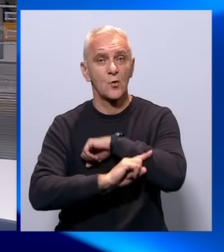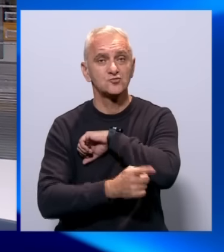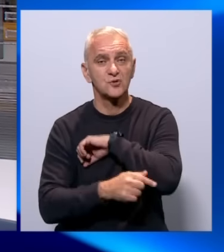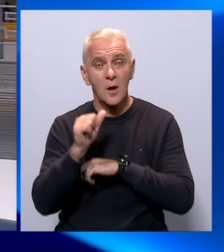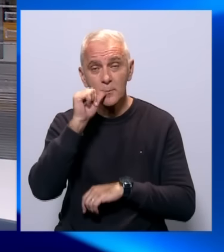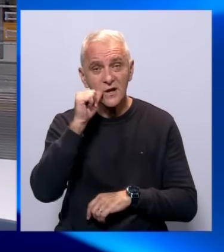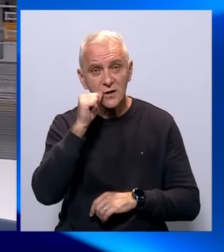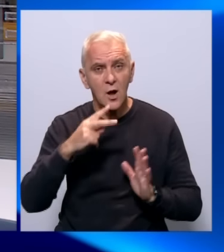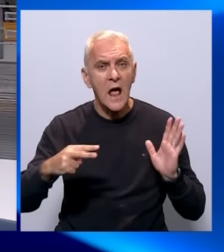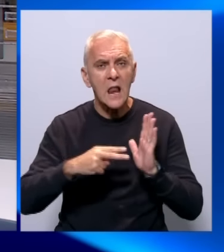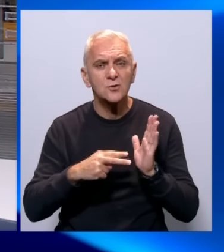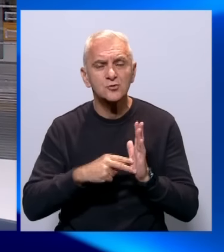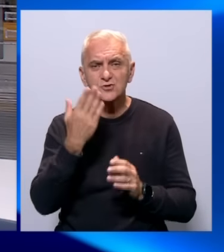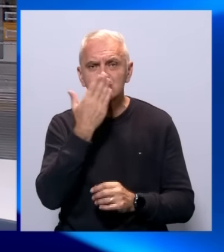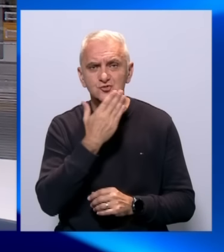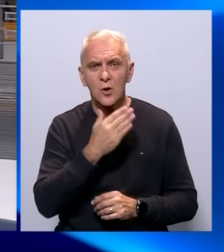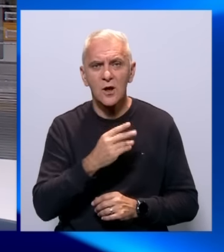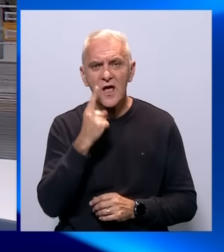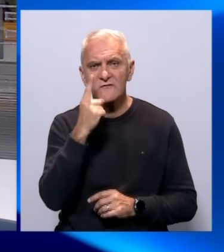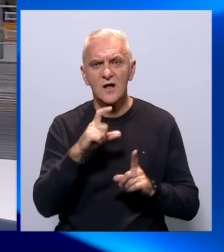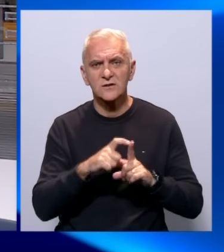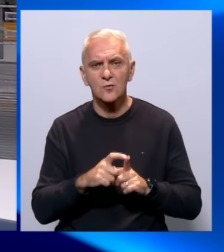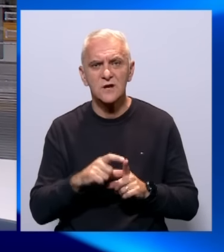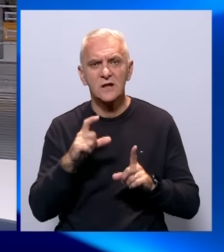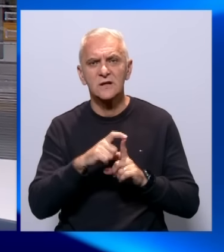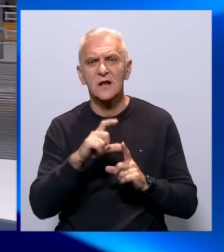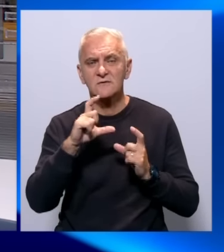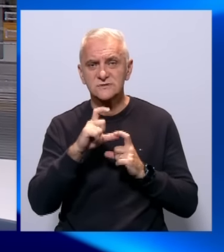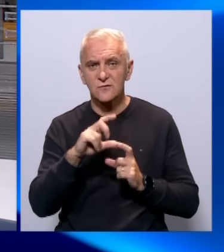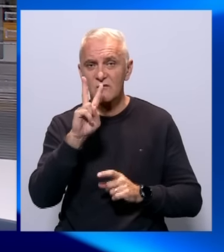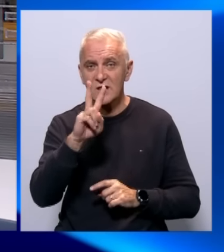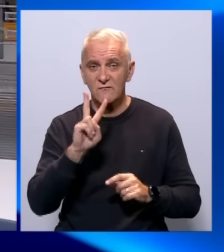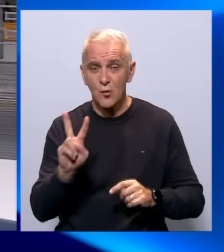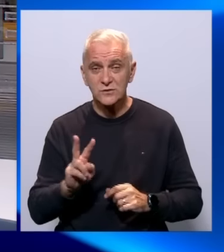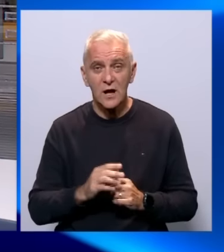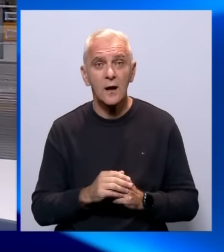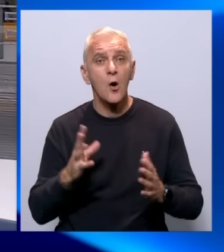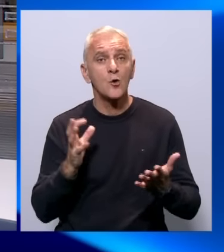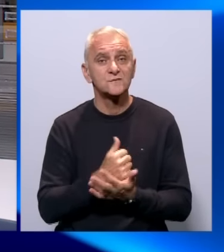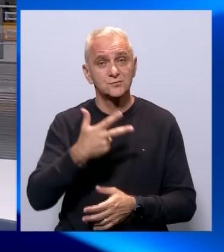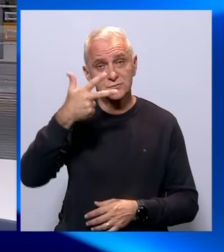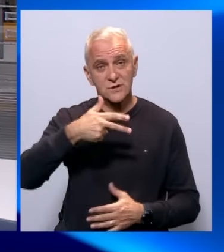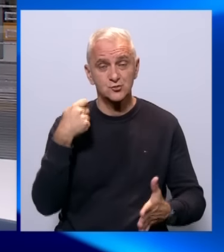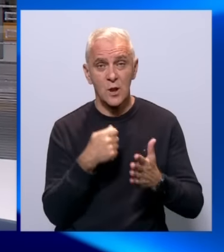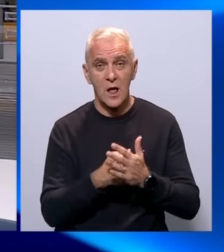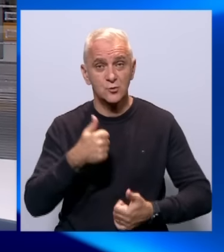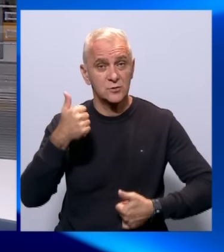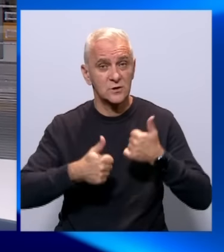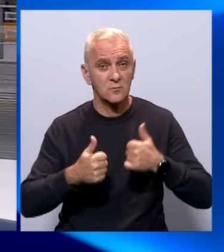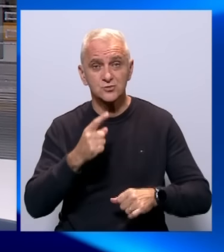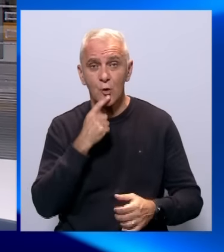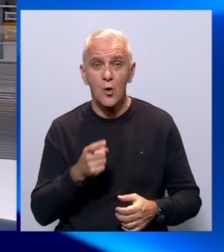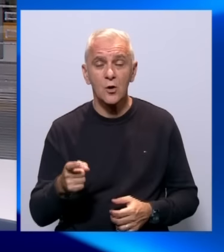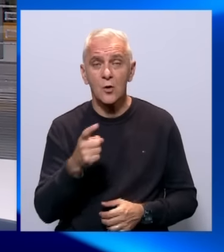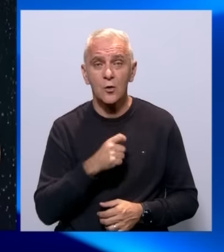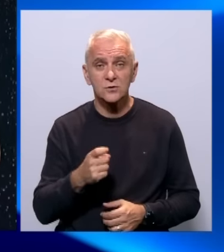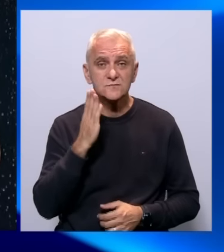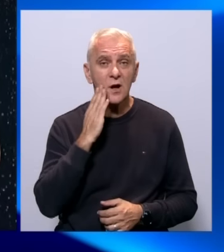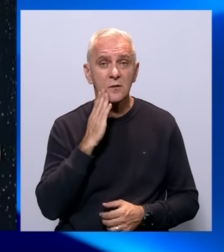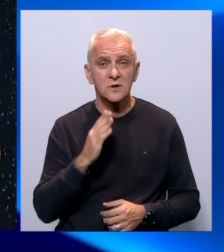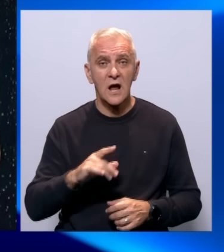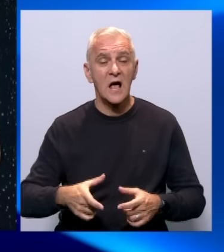Učenici Prijedorske elektrotehničke škole Iva Dragojević, Dejan Stanojević i Vladan Vukota osvojili su treću nagradu na takmičenju